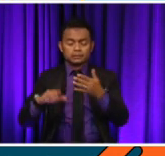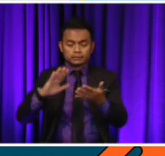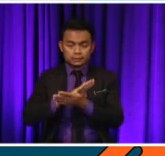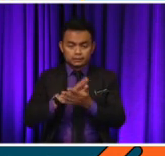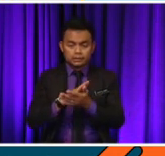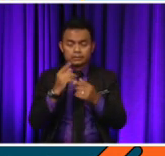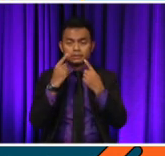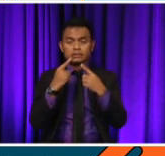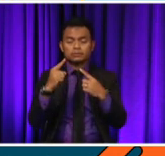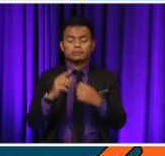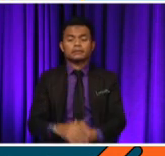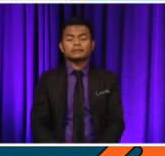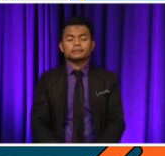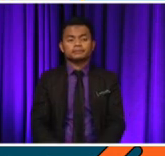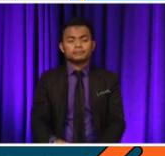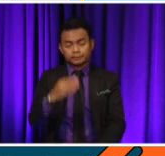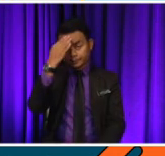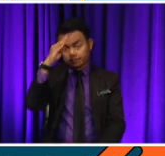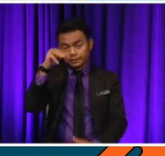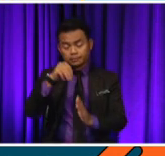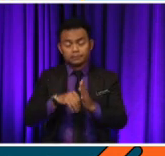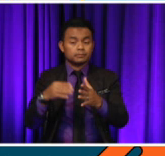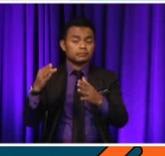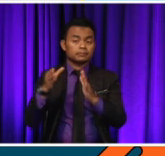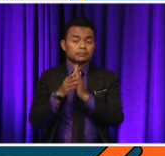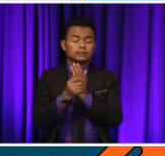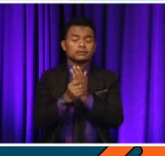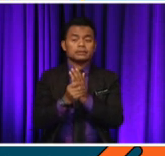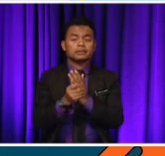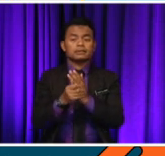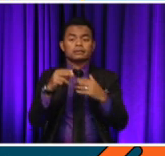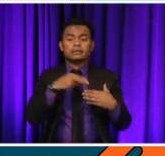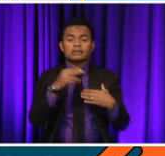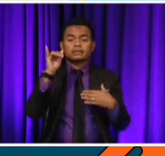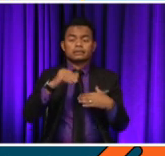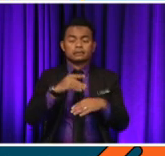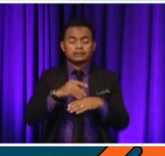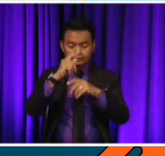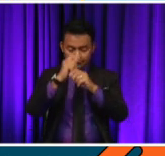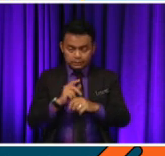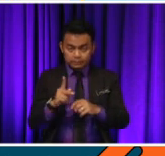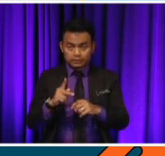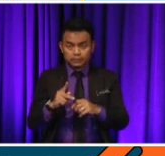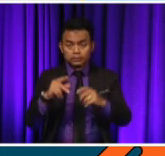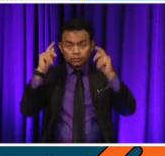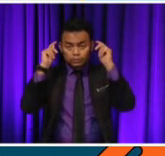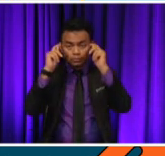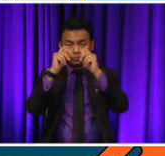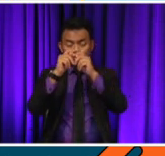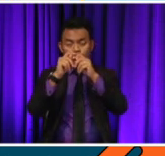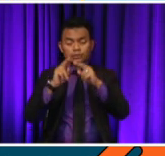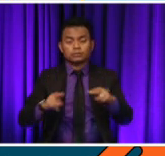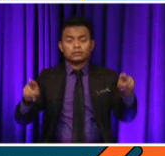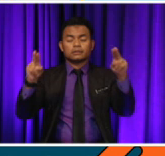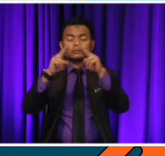kaidah yang terbaik bagi memperoleh hasil yang ditetapkan tumpuan utamanya adalah untuk mengurangkan